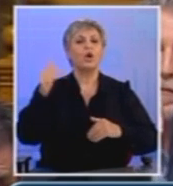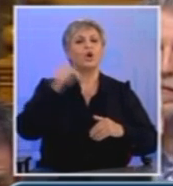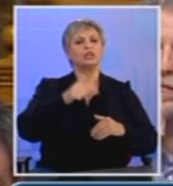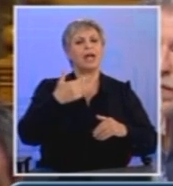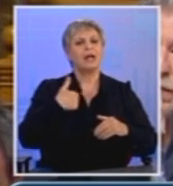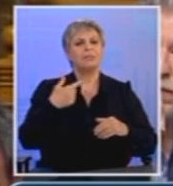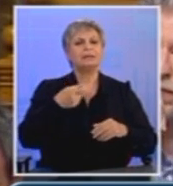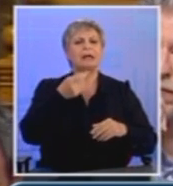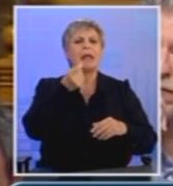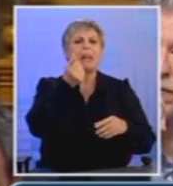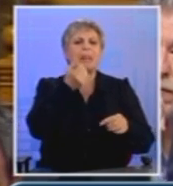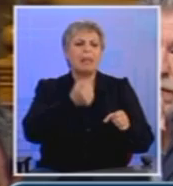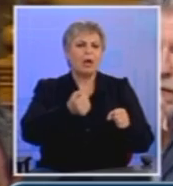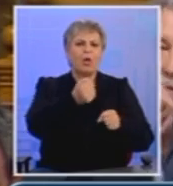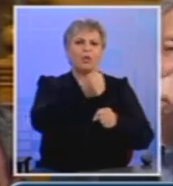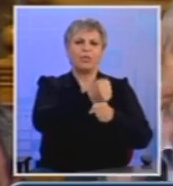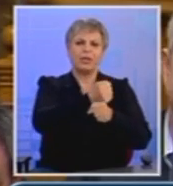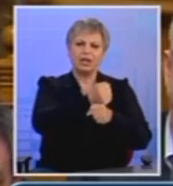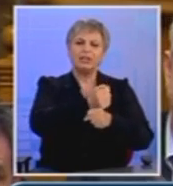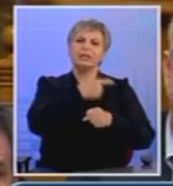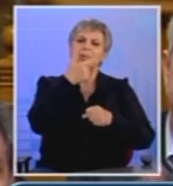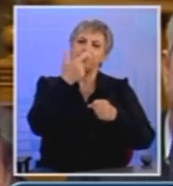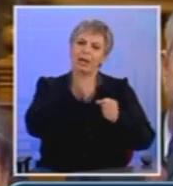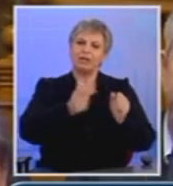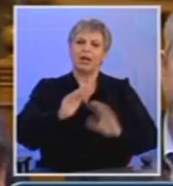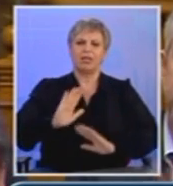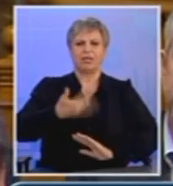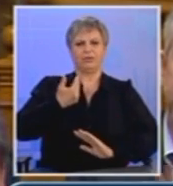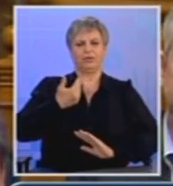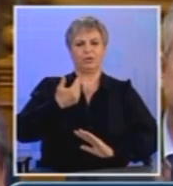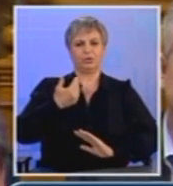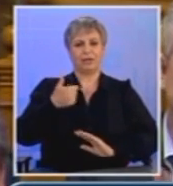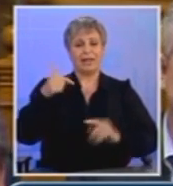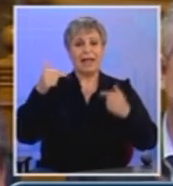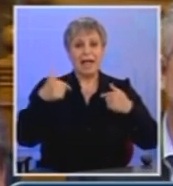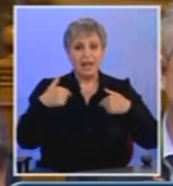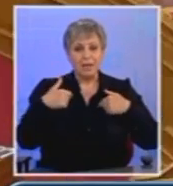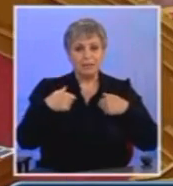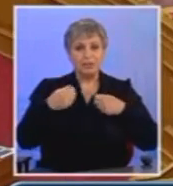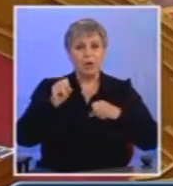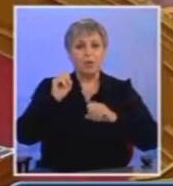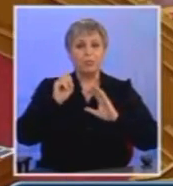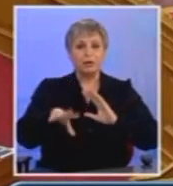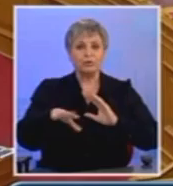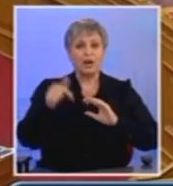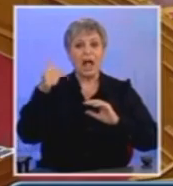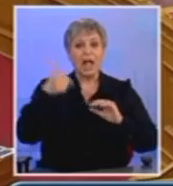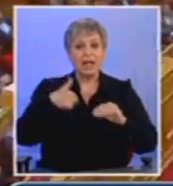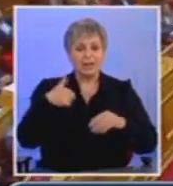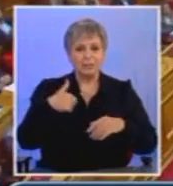παρένθεση μέσα σστο χρόνο δεν θα τους κάνουμε τη χάρη να αποτελέσουμε μία μικρή παρένθεση μέσα στο